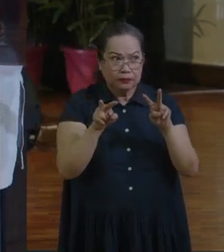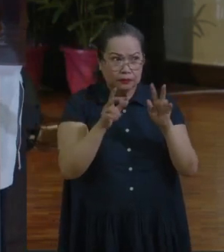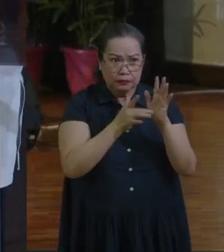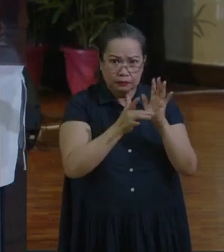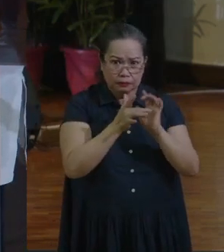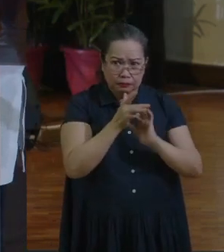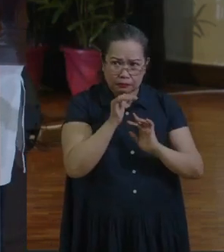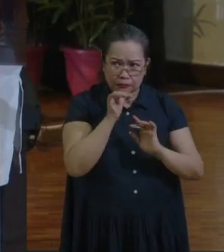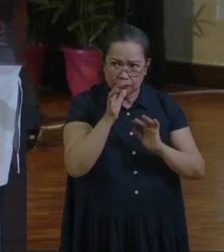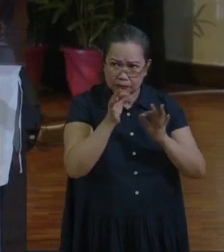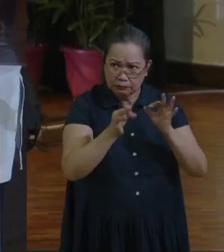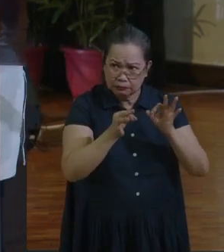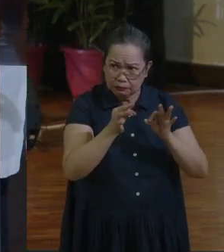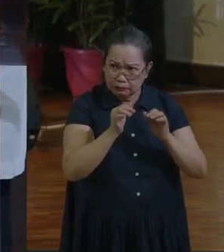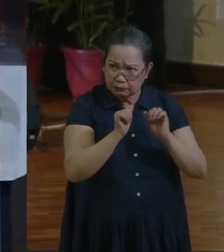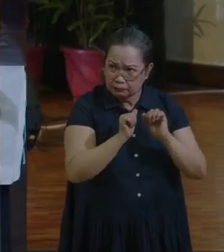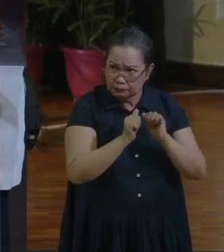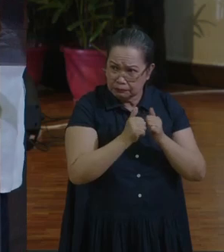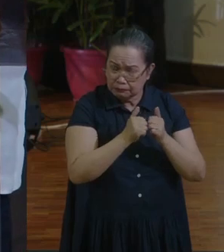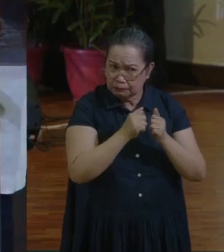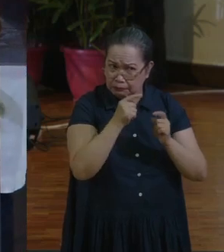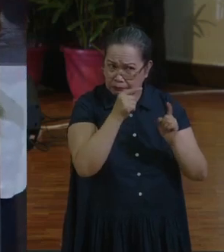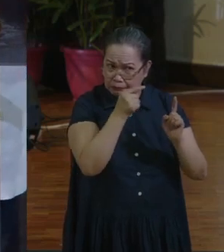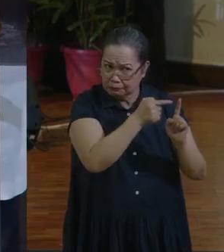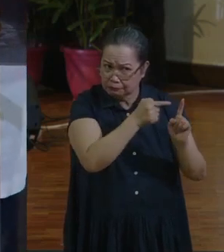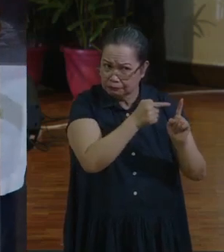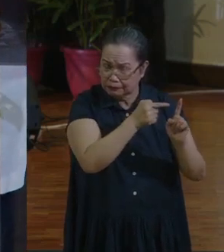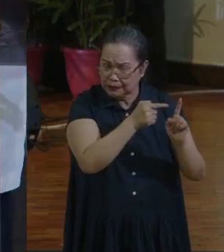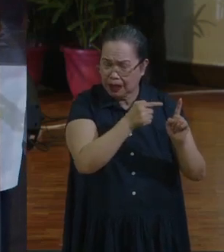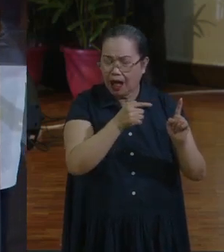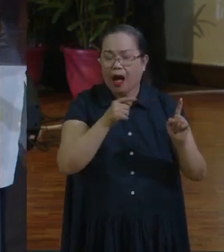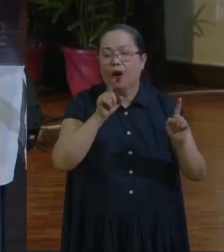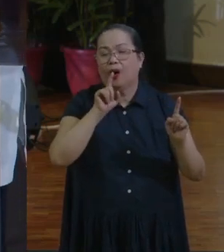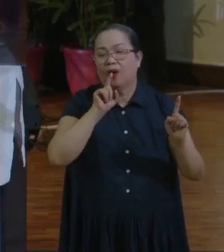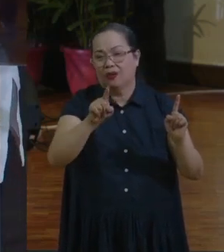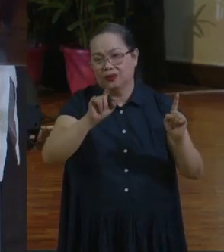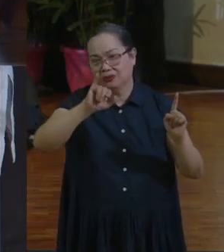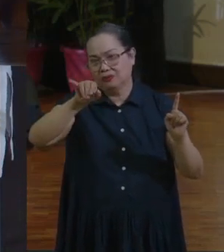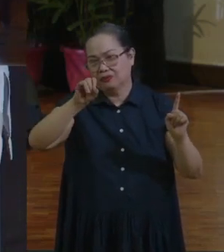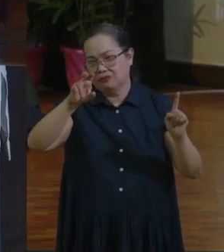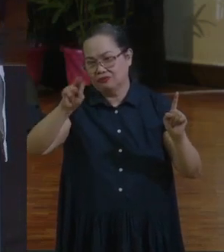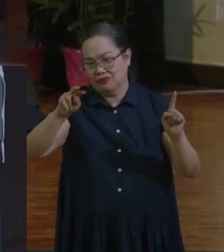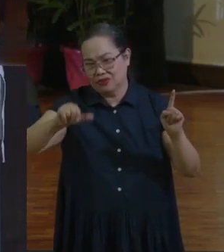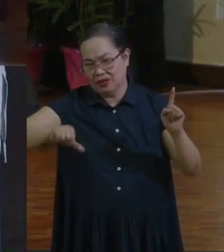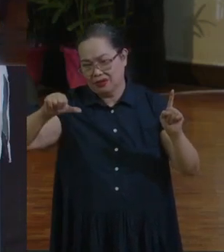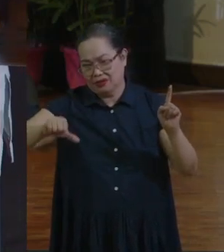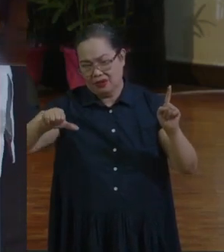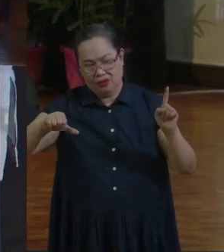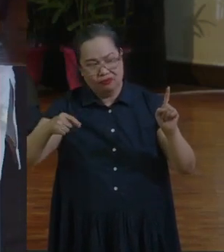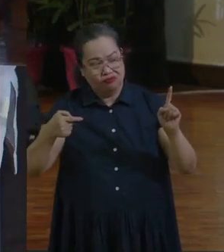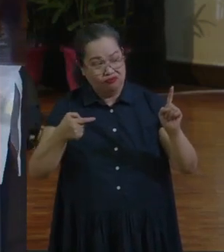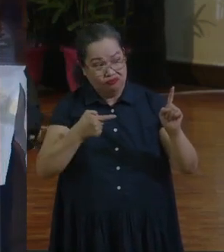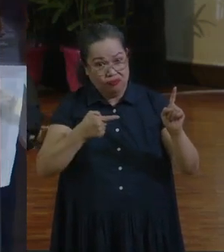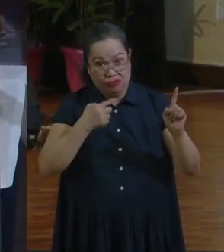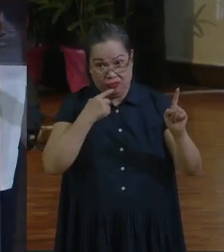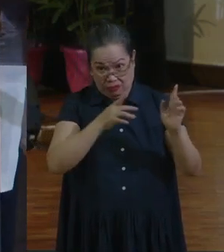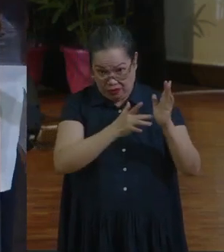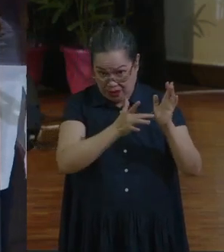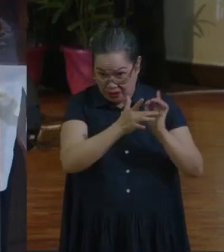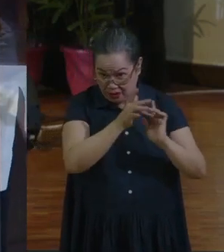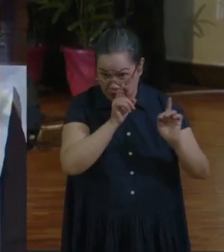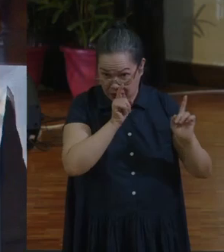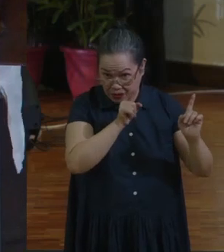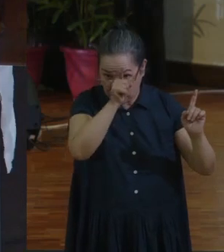Kristo Jesus, marahil nagduda siya kung si Jesus nga ang hinihintay